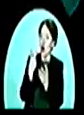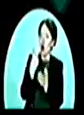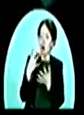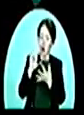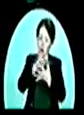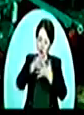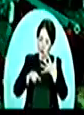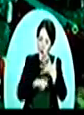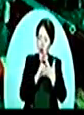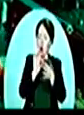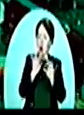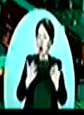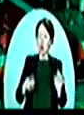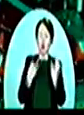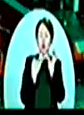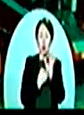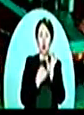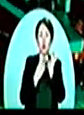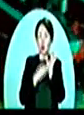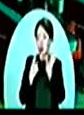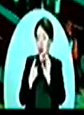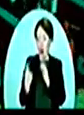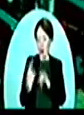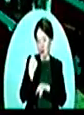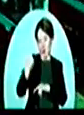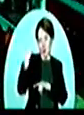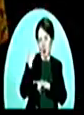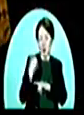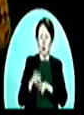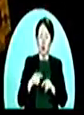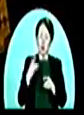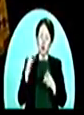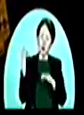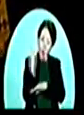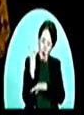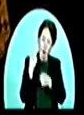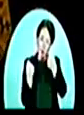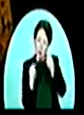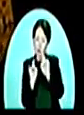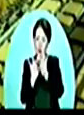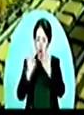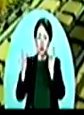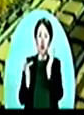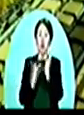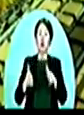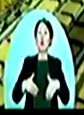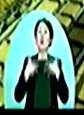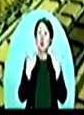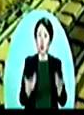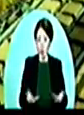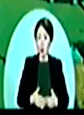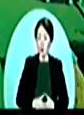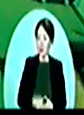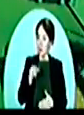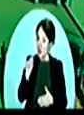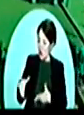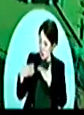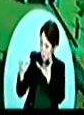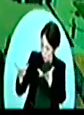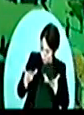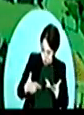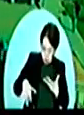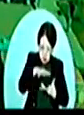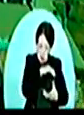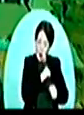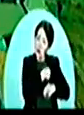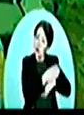төрлийн 791 ширхэг өндөр бүтээмж бүхий дэвшилт техник тоног төхөөрөмжийг нийлүүлсэн. Энэхүү техник тоног